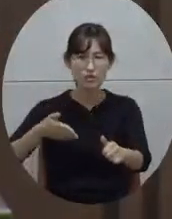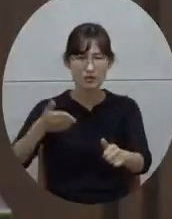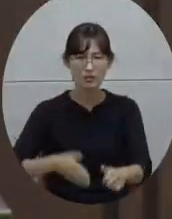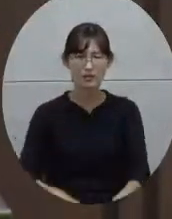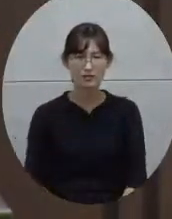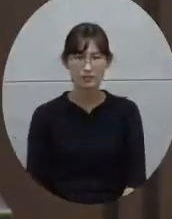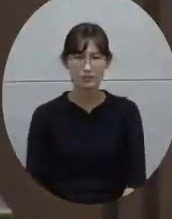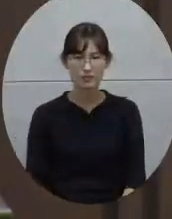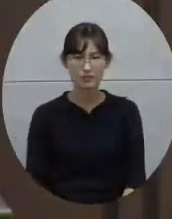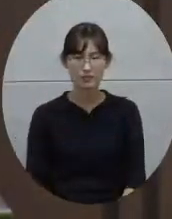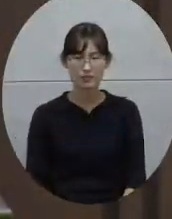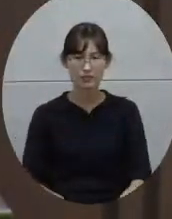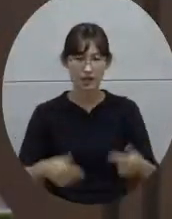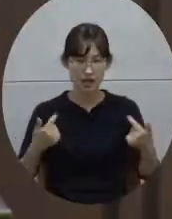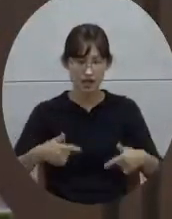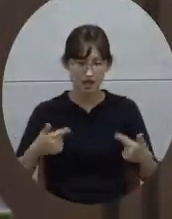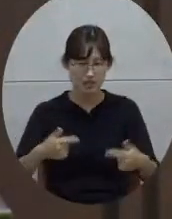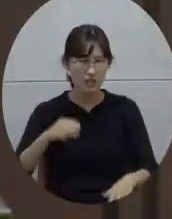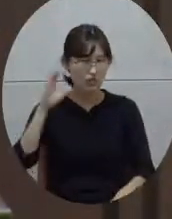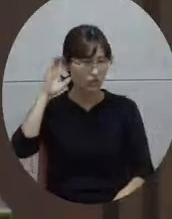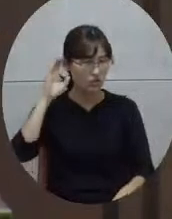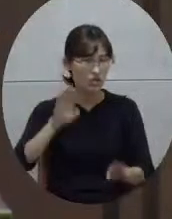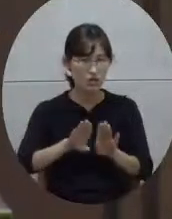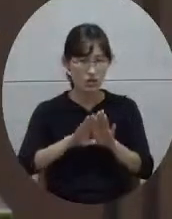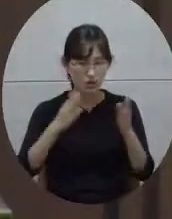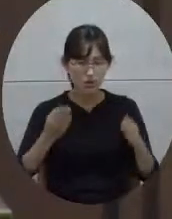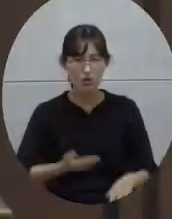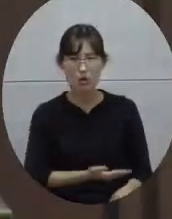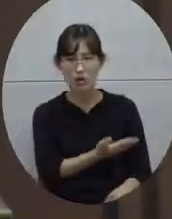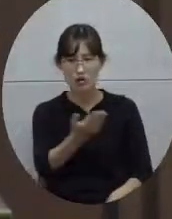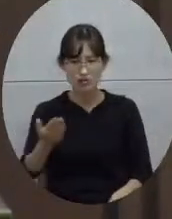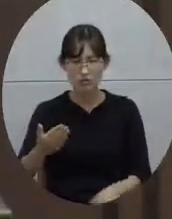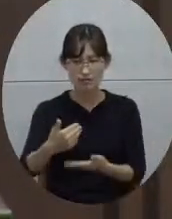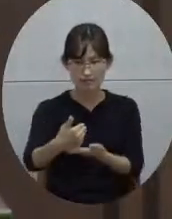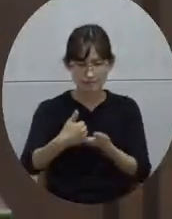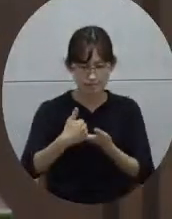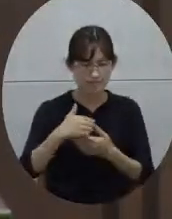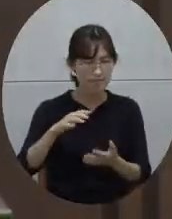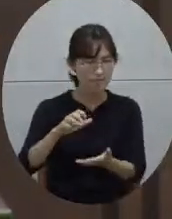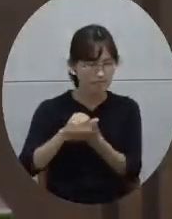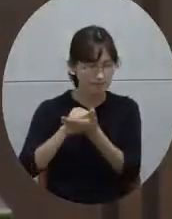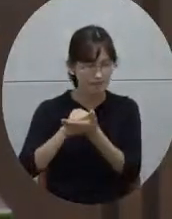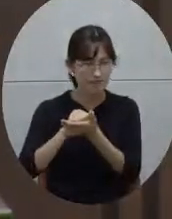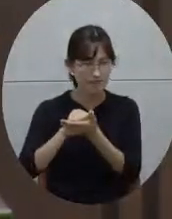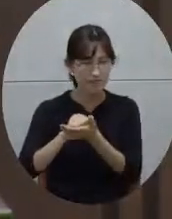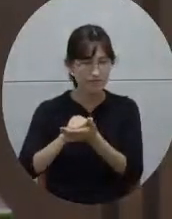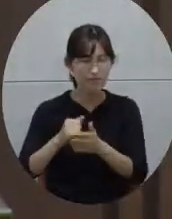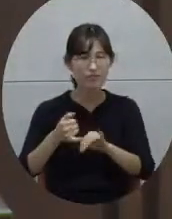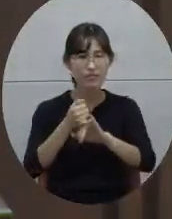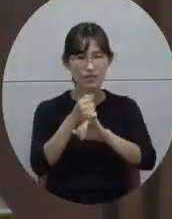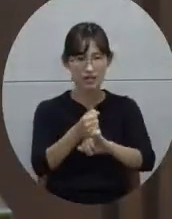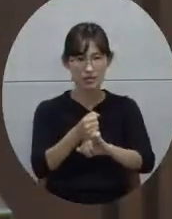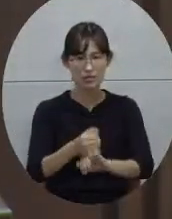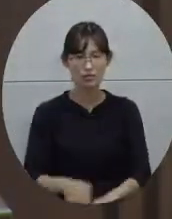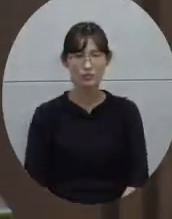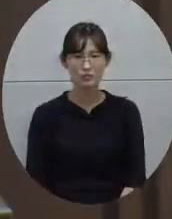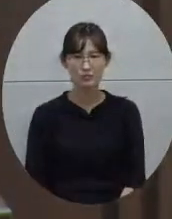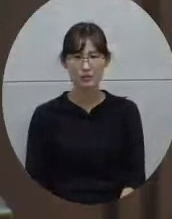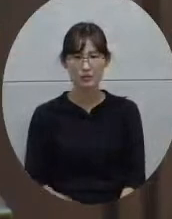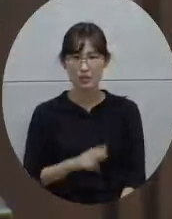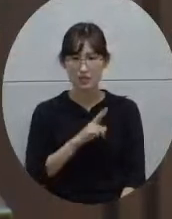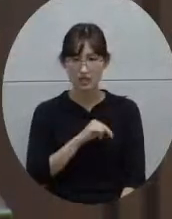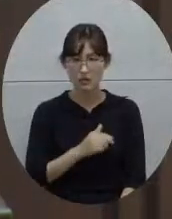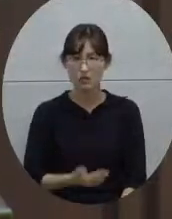언론은 활짝 열고 의원님들의 고견을 새겨 듣겠습니다. 끝으로 의원님들의